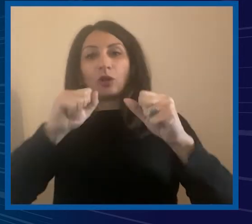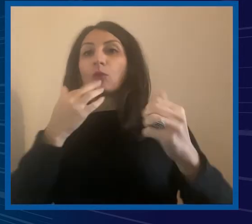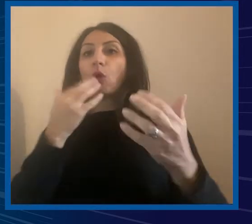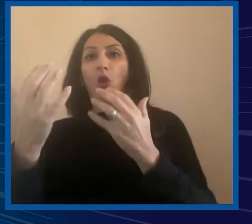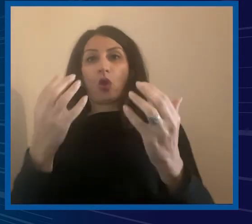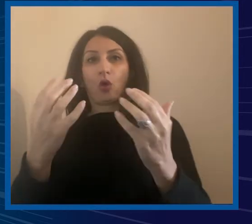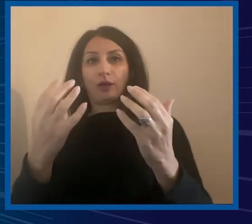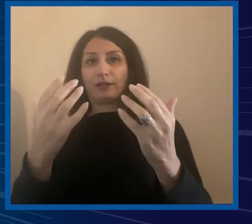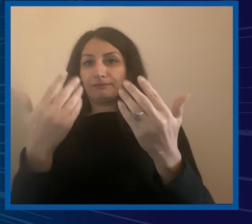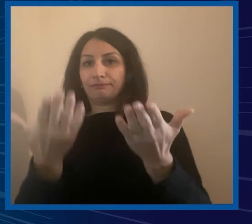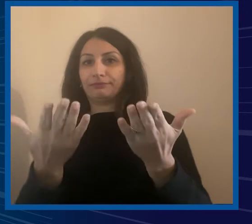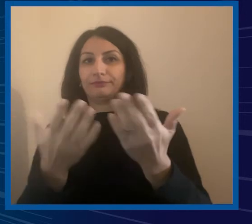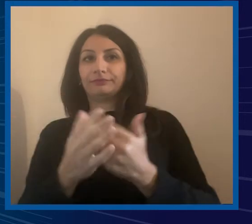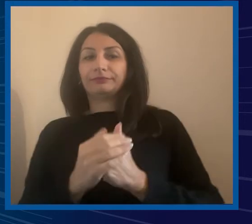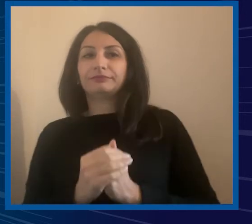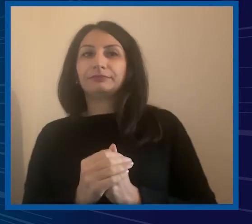al loro interno.